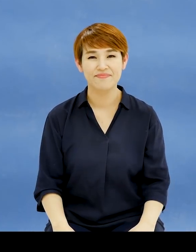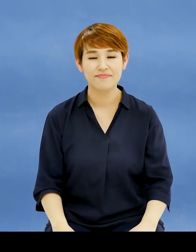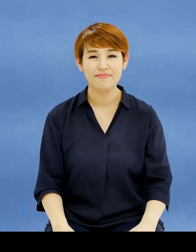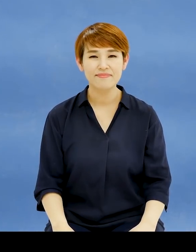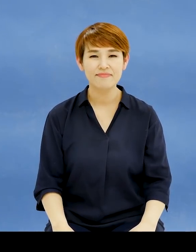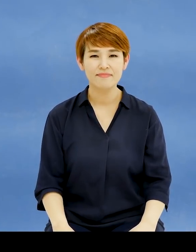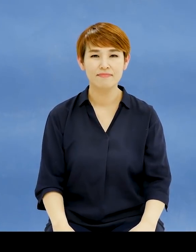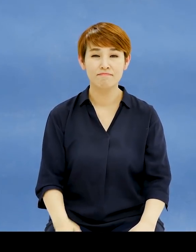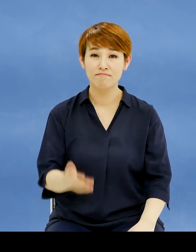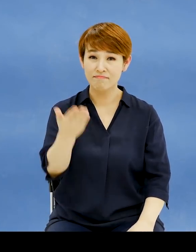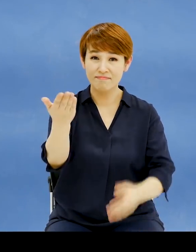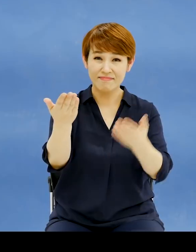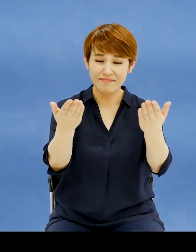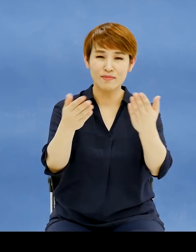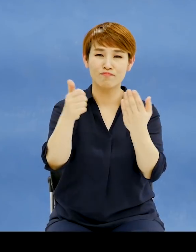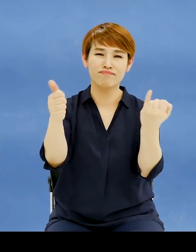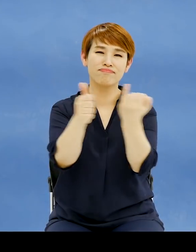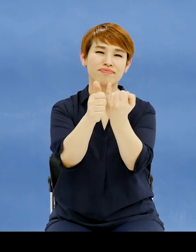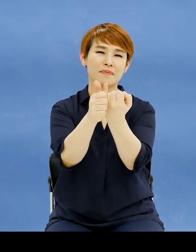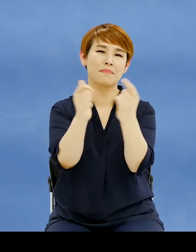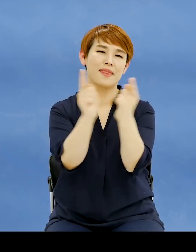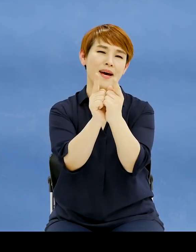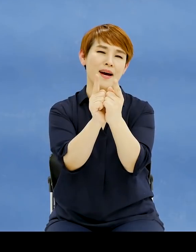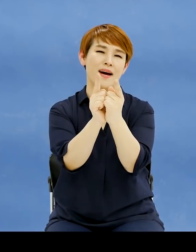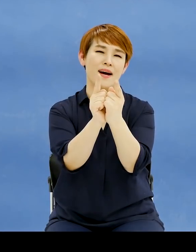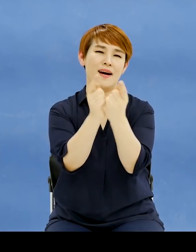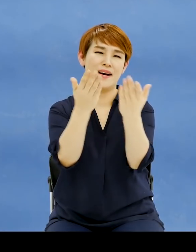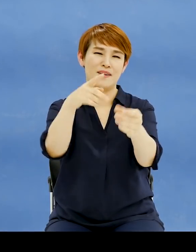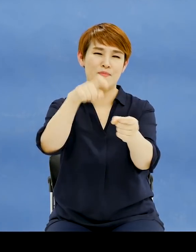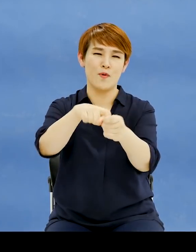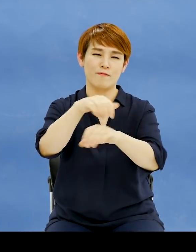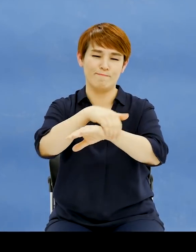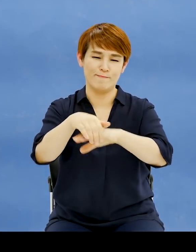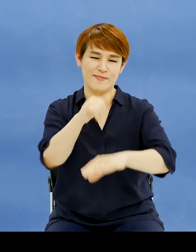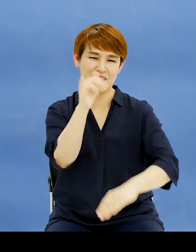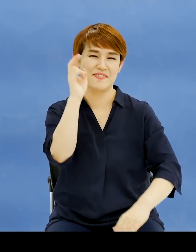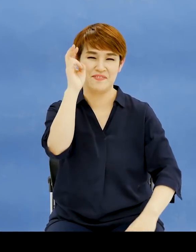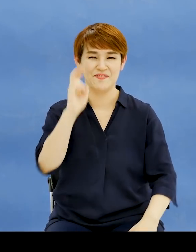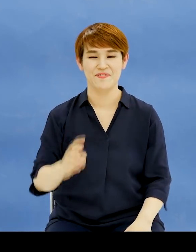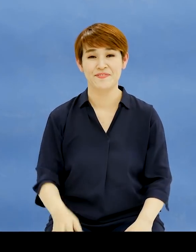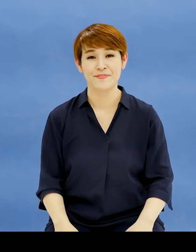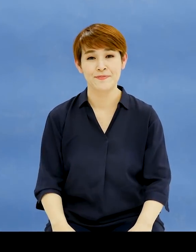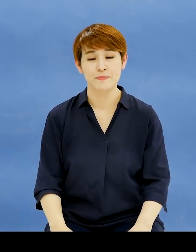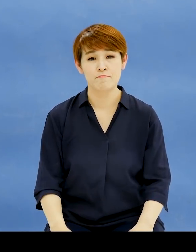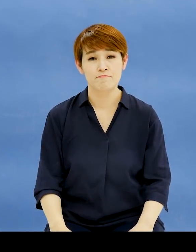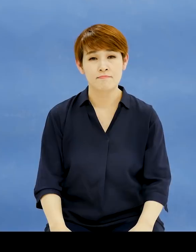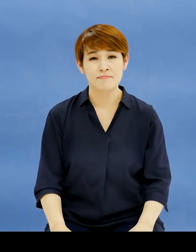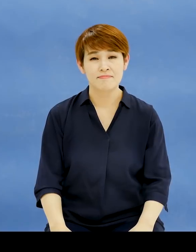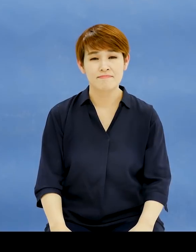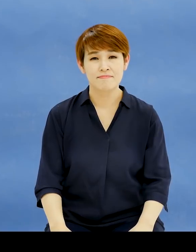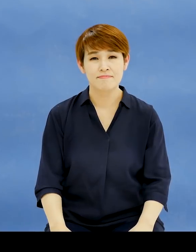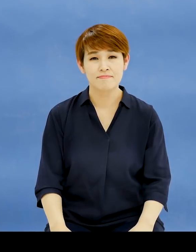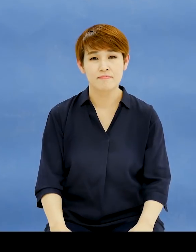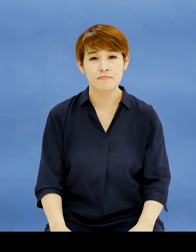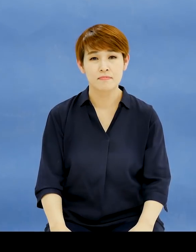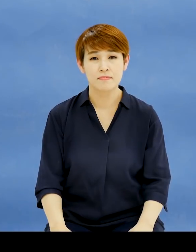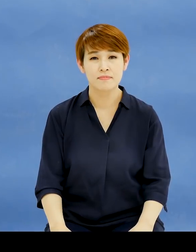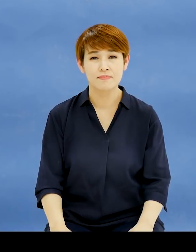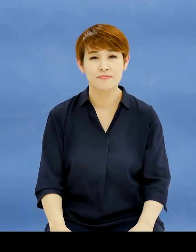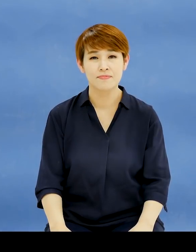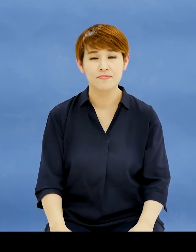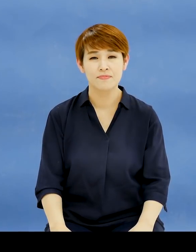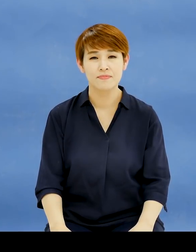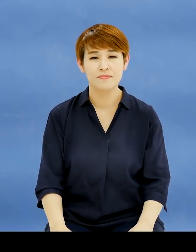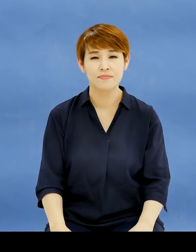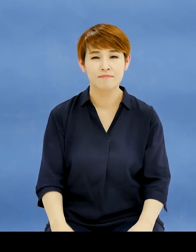계획하에 있으셨고 두 분을 이렇게 만나게 하시기 위해서 오래전부터 아마 예비하시지 않으셨을까 이런 생각이 들어요. 그 간증을 들어보니까